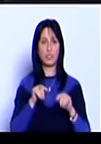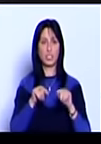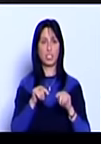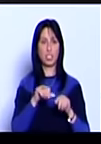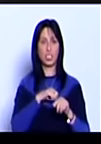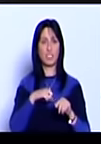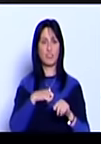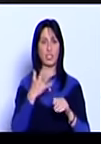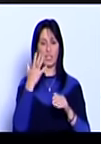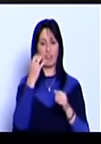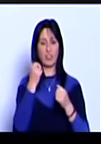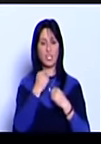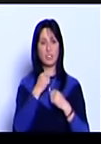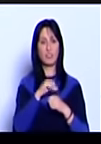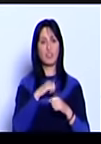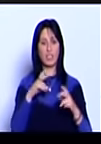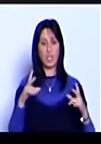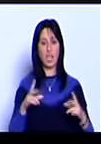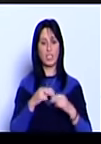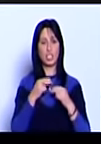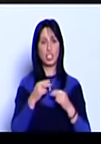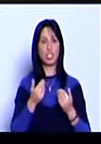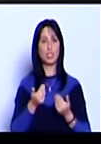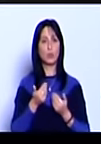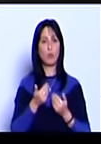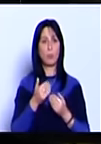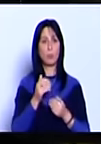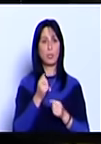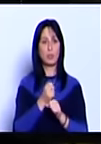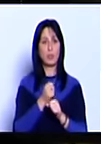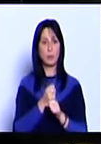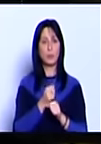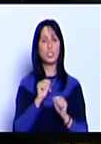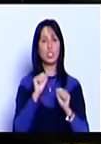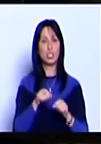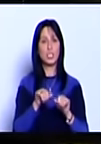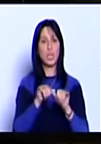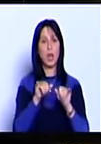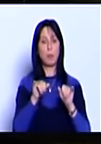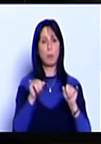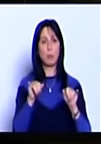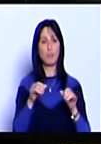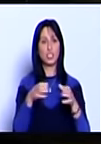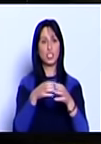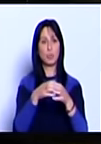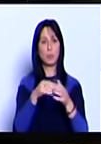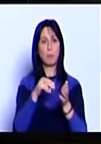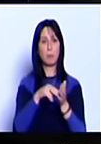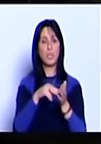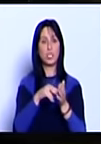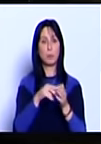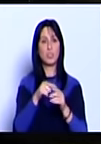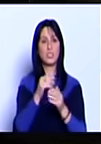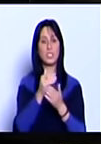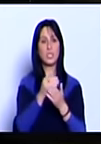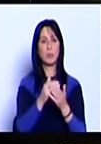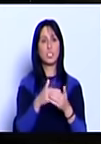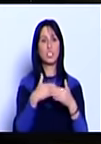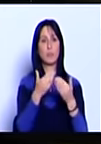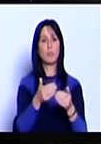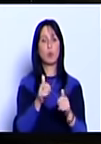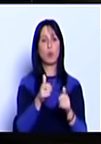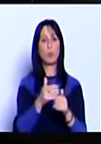და თავდაცვისა და თვითგადარჩენის რეჟიმშია, შეიძლება გახდეს გამაფართოებული და შემკრები და ფასეულობათა ისეთი სისტემის